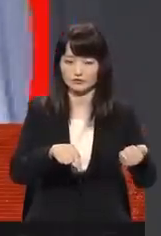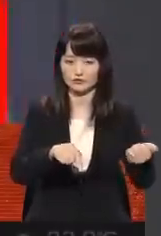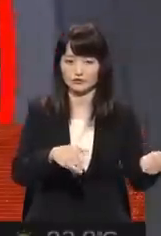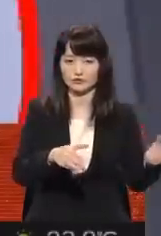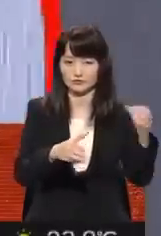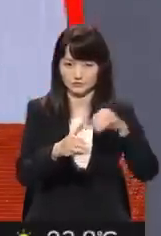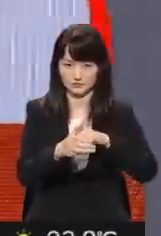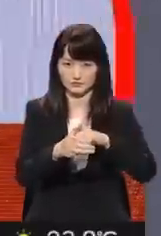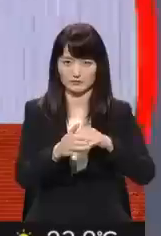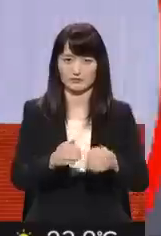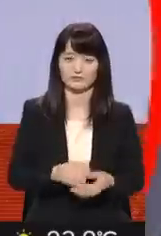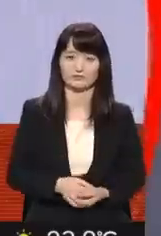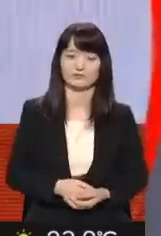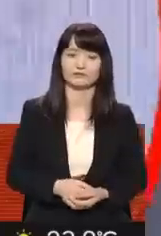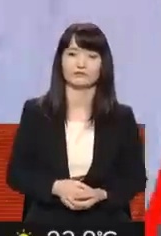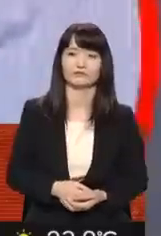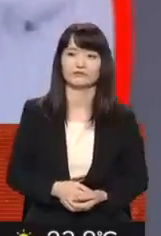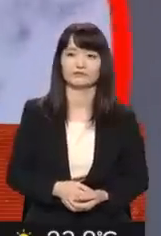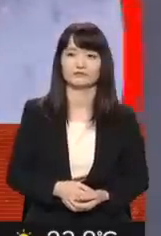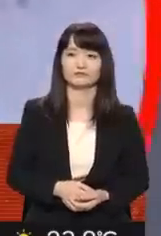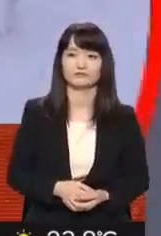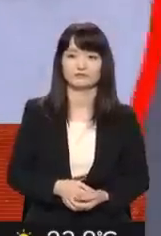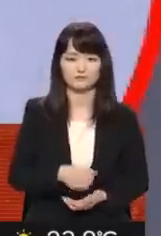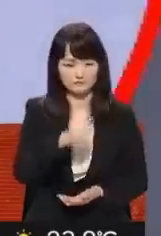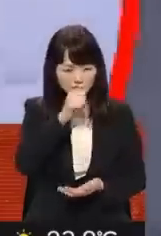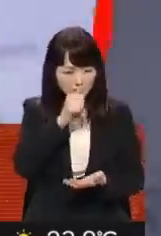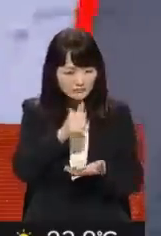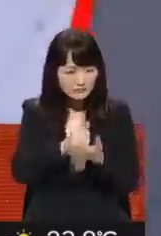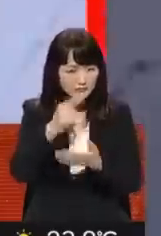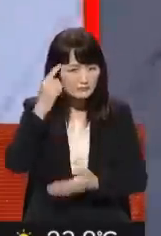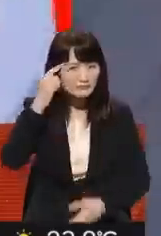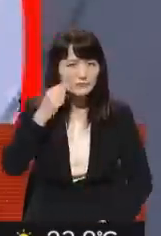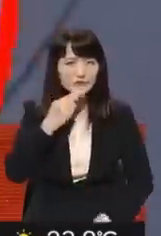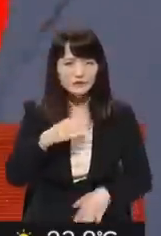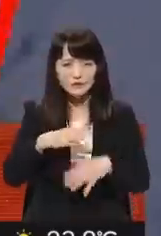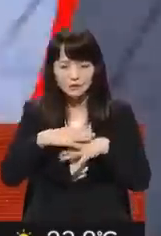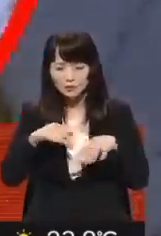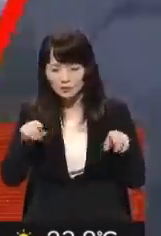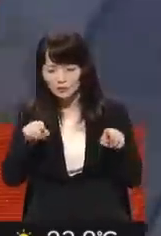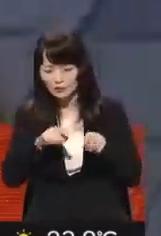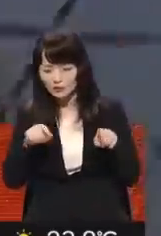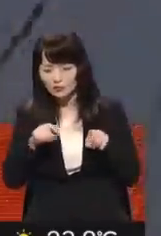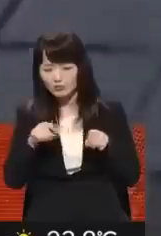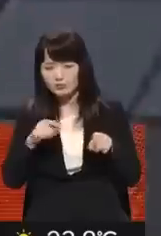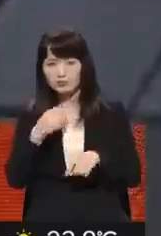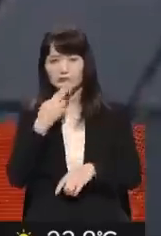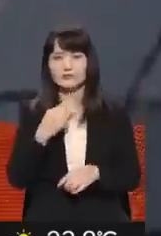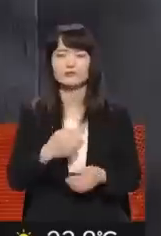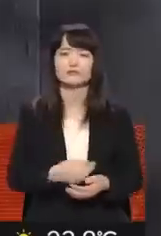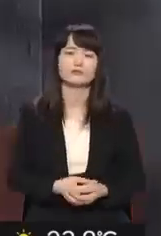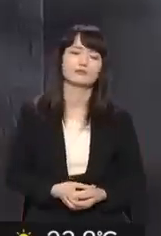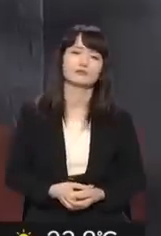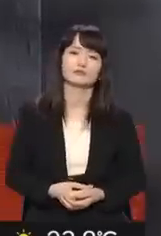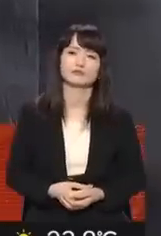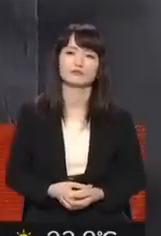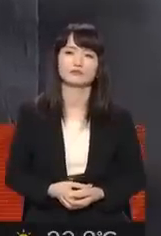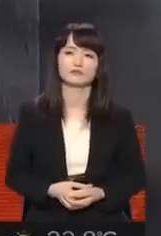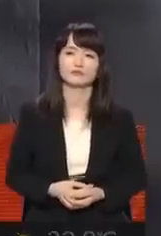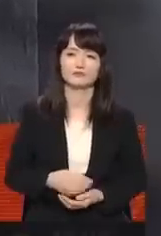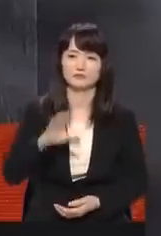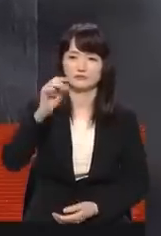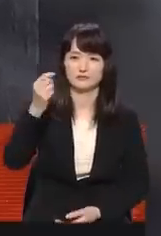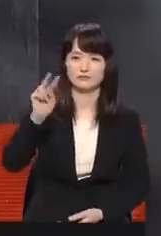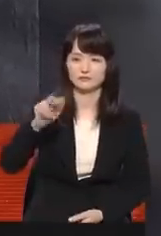부분이 뭔가 죄의식이라든지 공포심이 지금 안 보이는 모습, 그런 게 아닌가 싶어서 저 CCTV가 좀